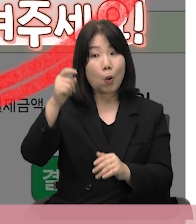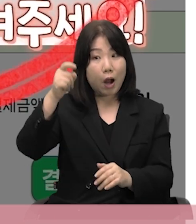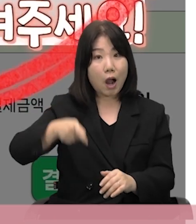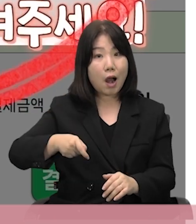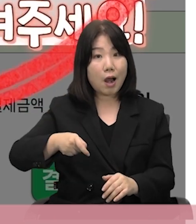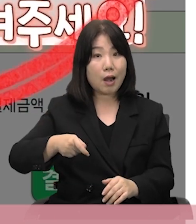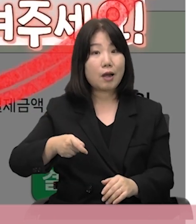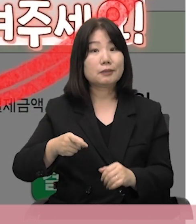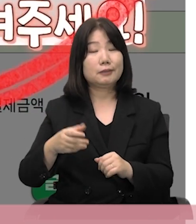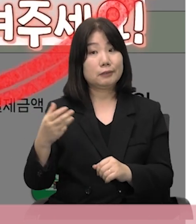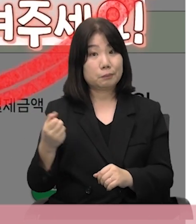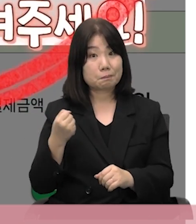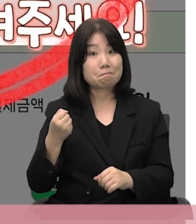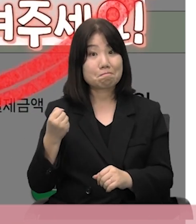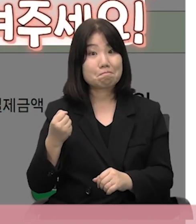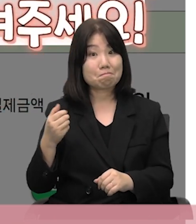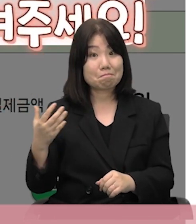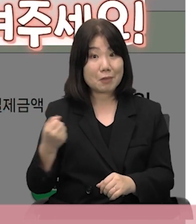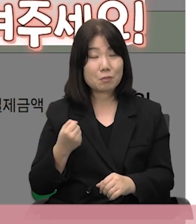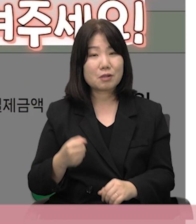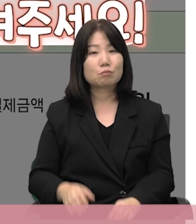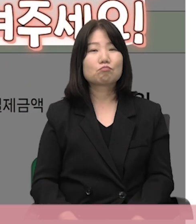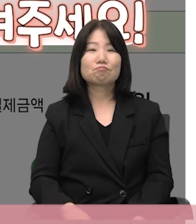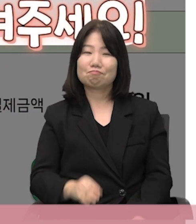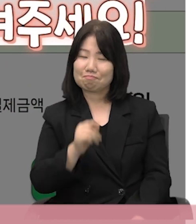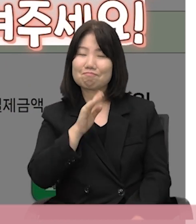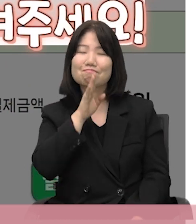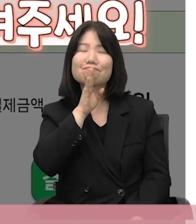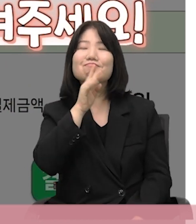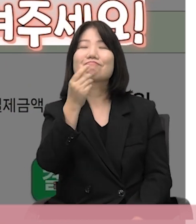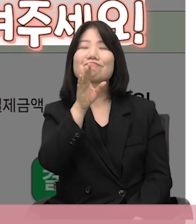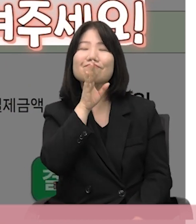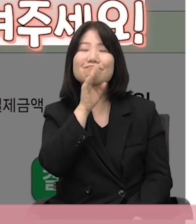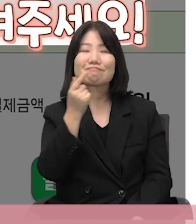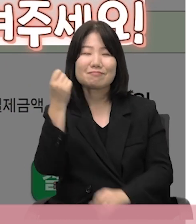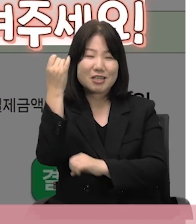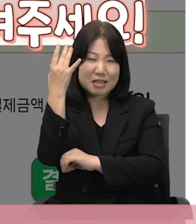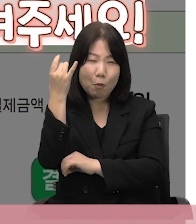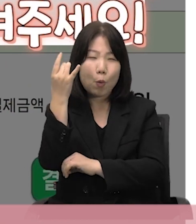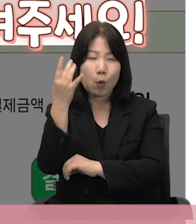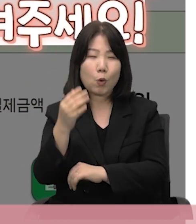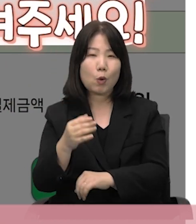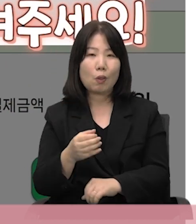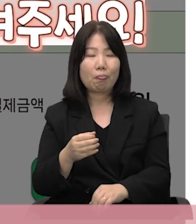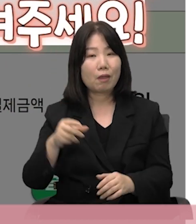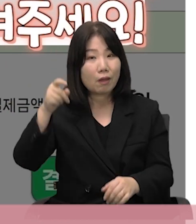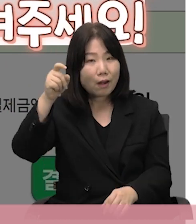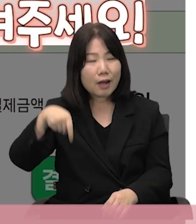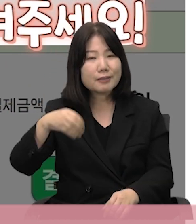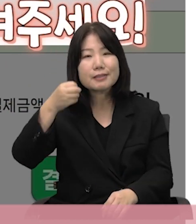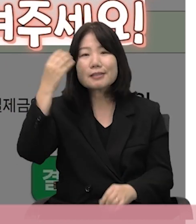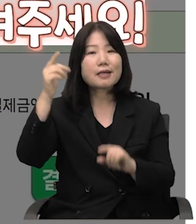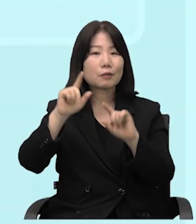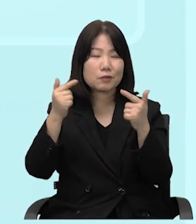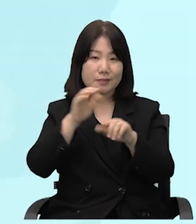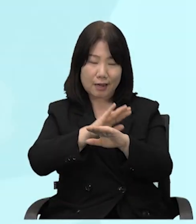카드를 뽑아 다시 가져가야 해요. 그 정도는 기본이죠. 카드도 잊지 않도록 잘